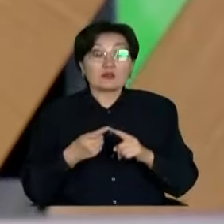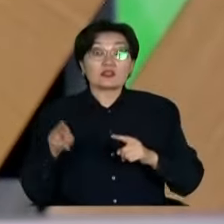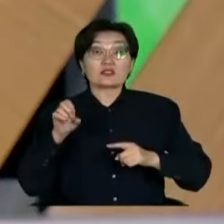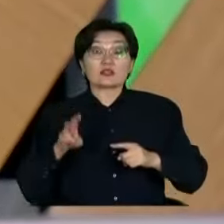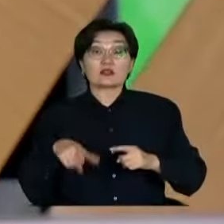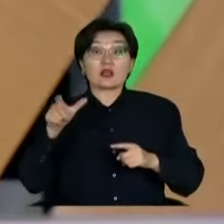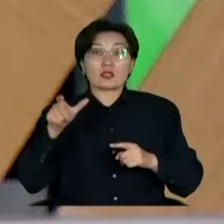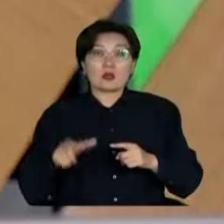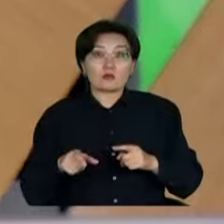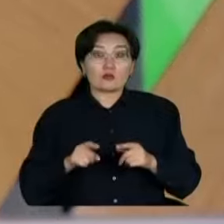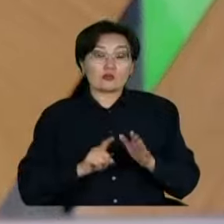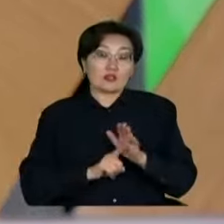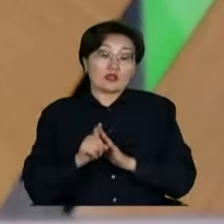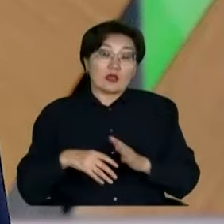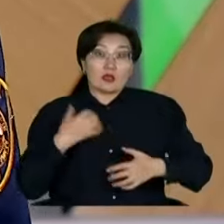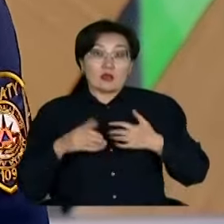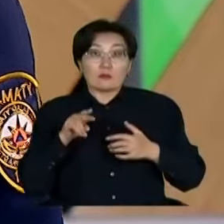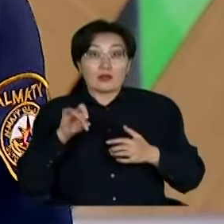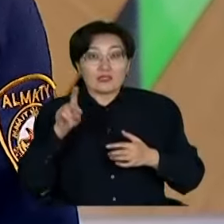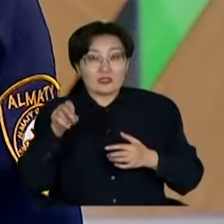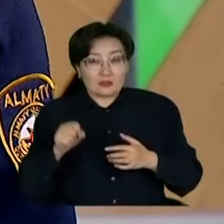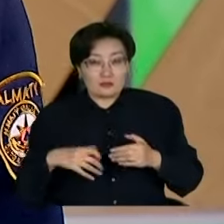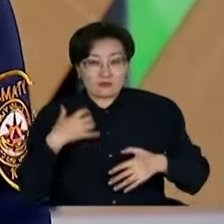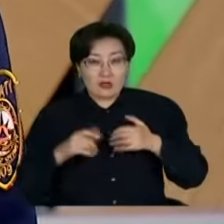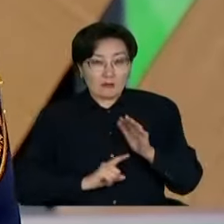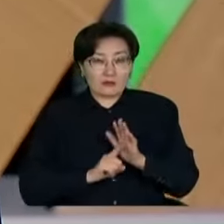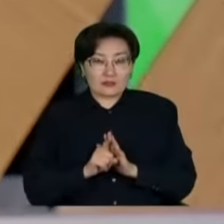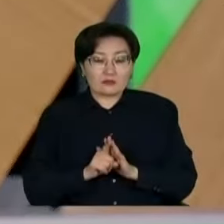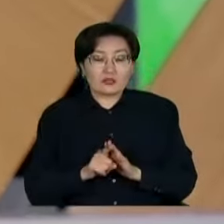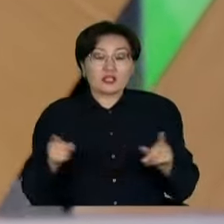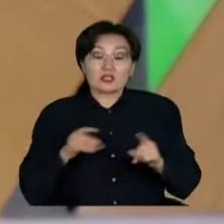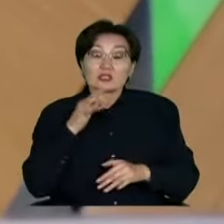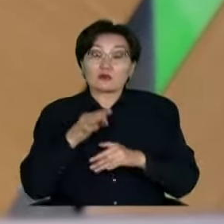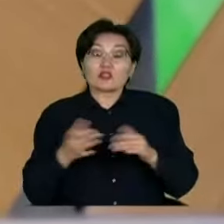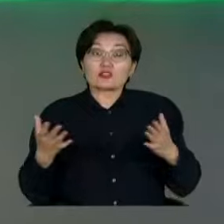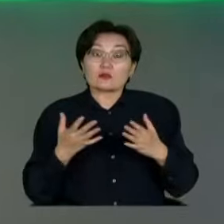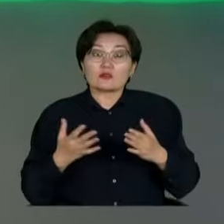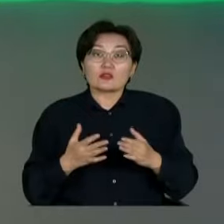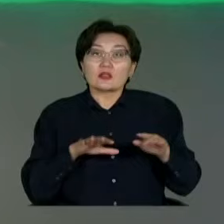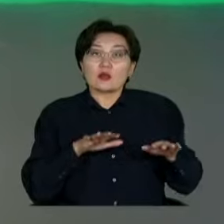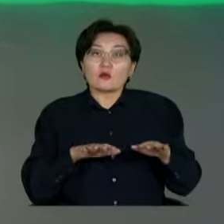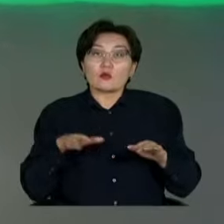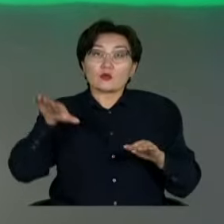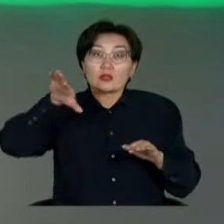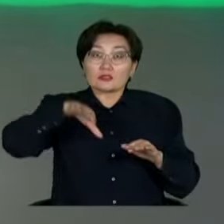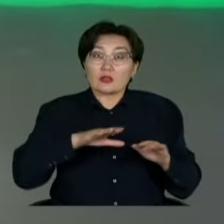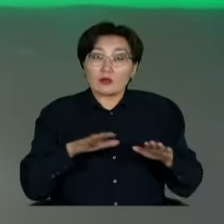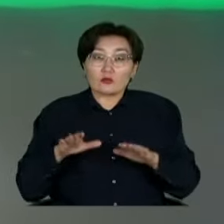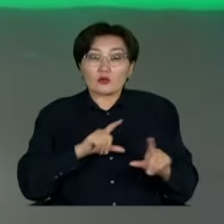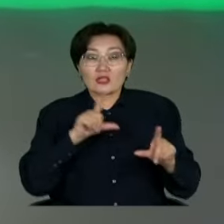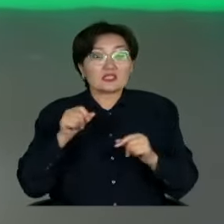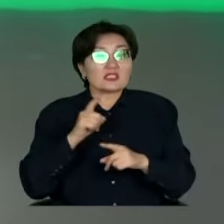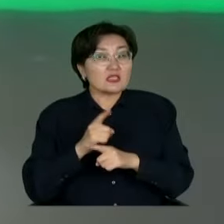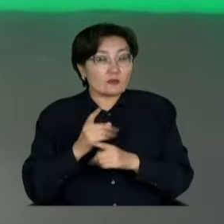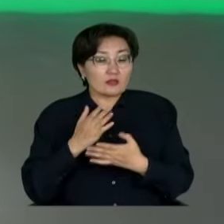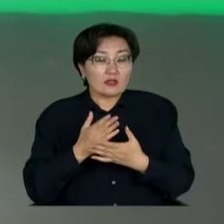қас, ол паника. Өте көп энергия алады. Түсінікті. Қысқаша жауап беріңізші, қандай жерлерге баруға тыйым салынады қыста?